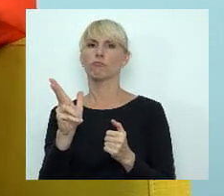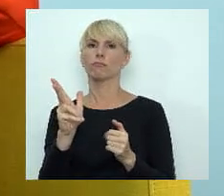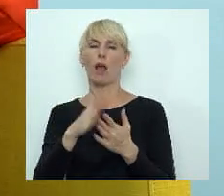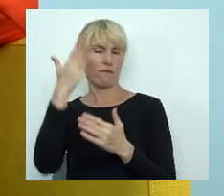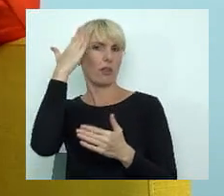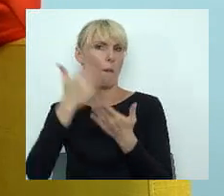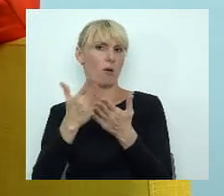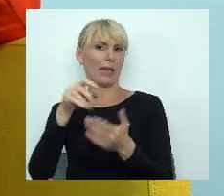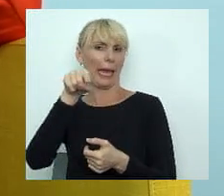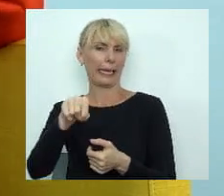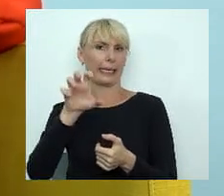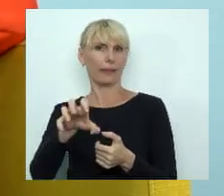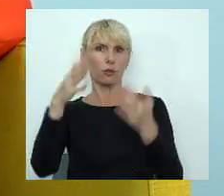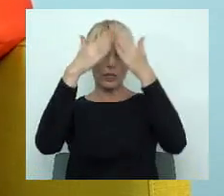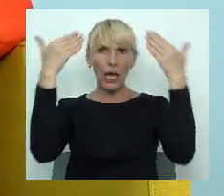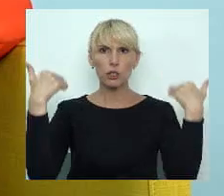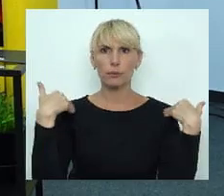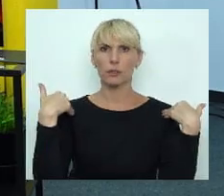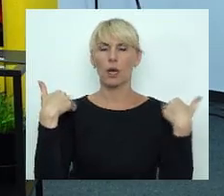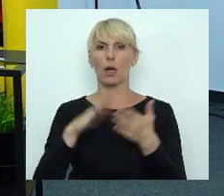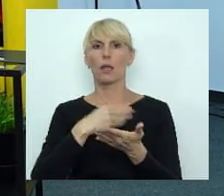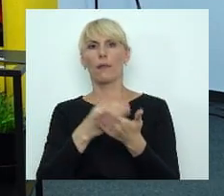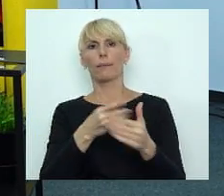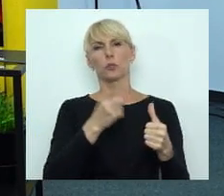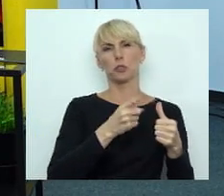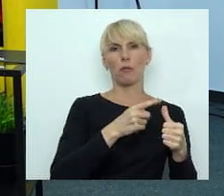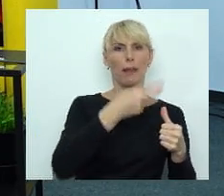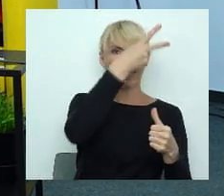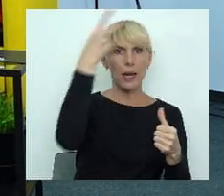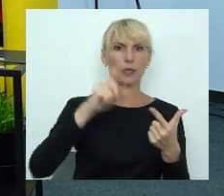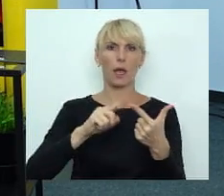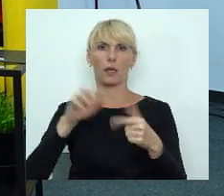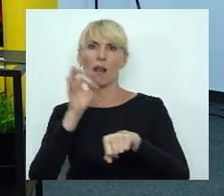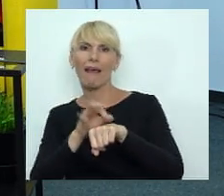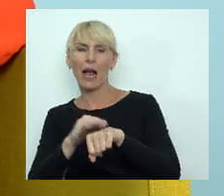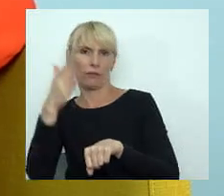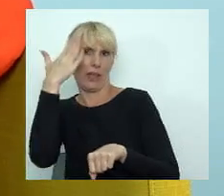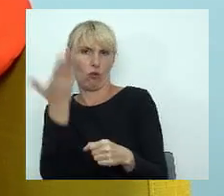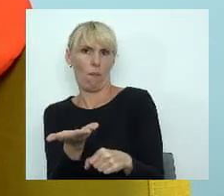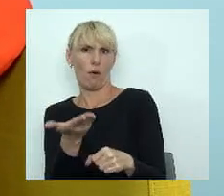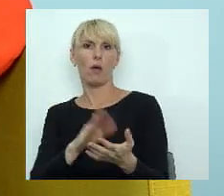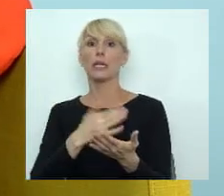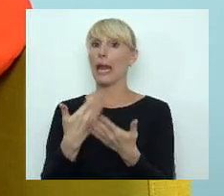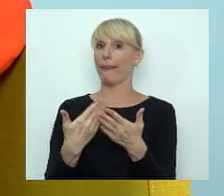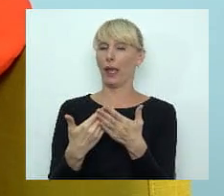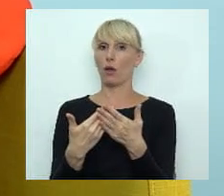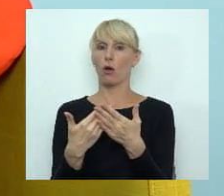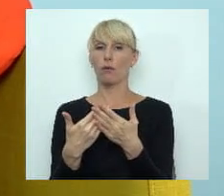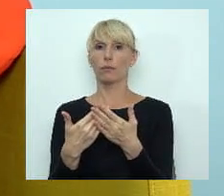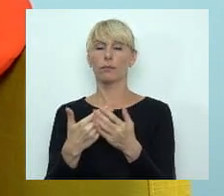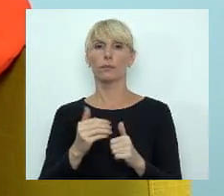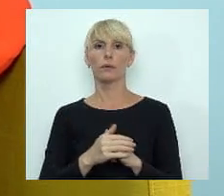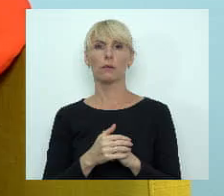Ta jednostka, tak? Ta osoba. Tak, tylko jest ta długa droga, pielęgniarki, lekarze. Oczywiście. W związku z tym przyjmuje się, i